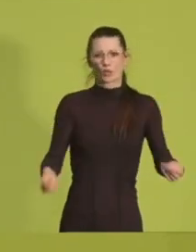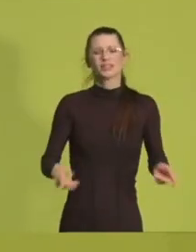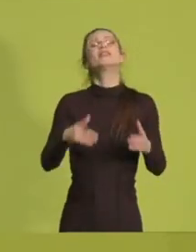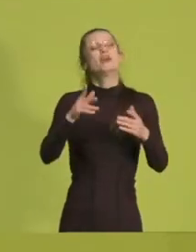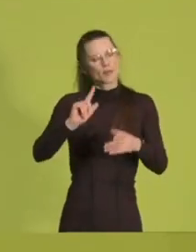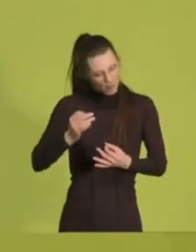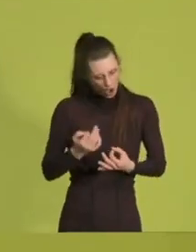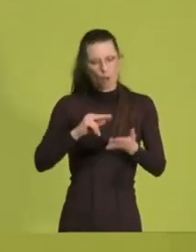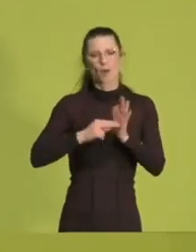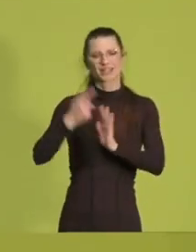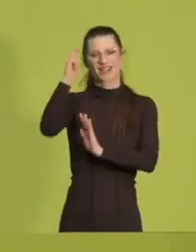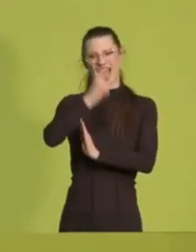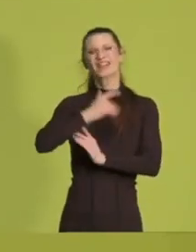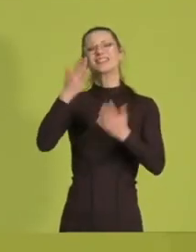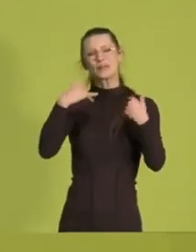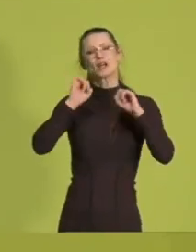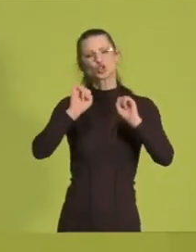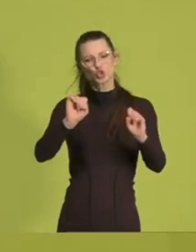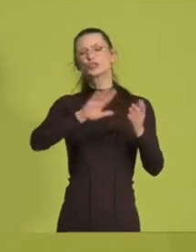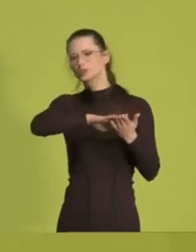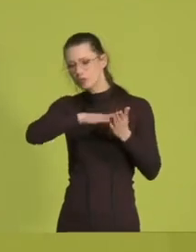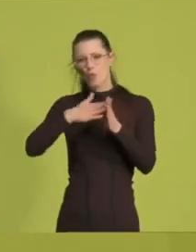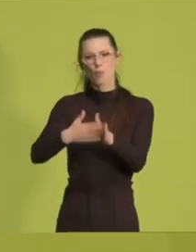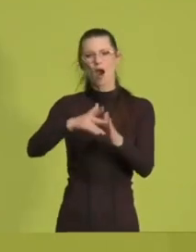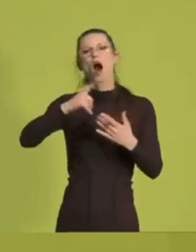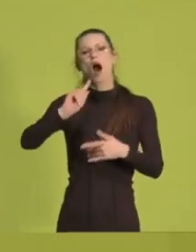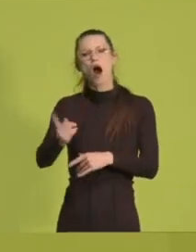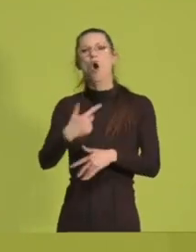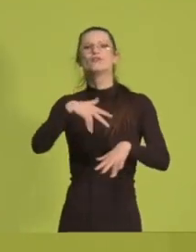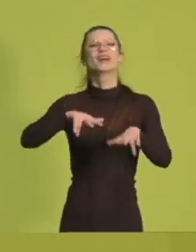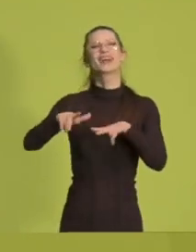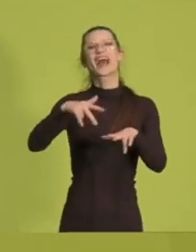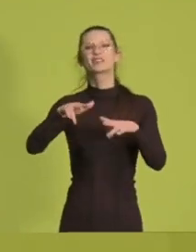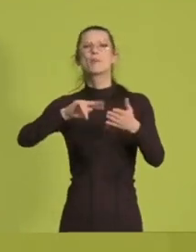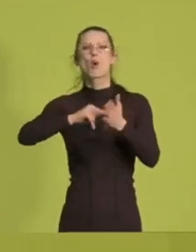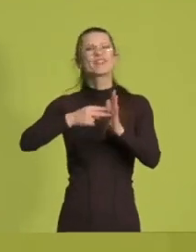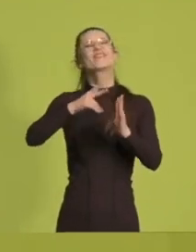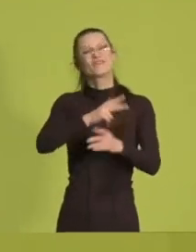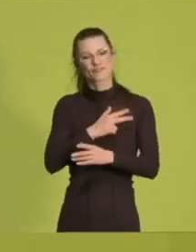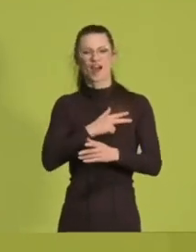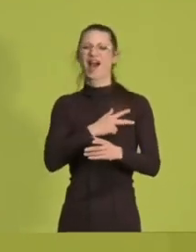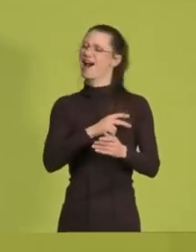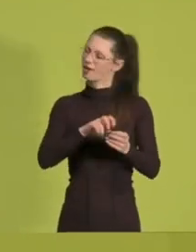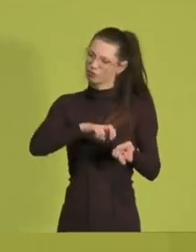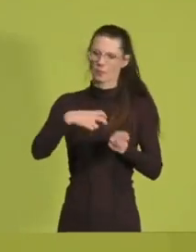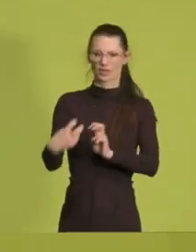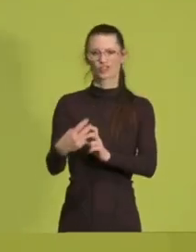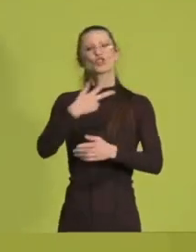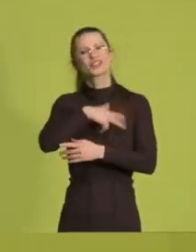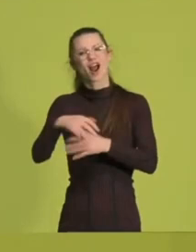die nicht mehr eine Verkehrspolitik aus der Perspektive der Windschutzscheibe macht und die eine wirklich